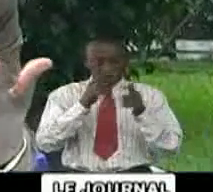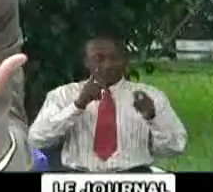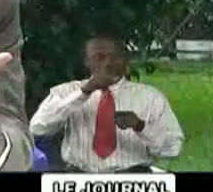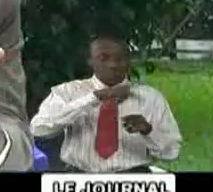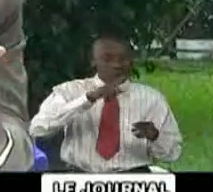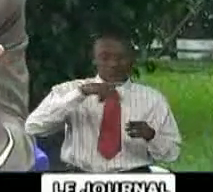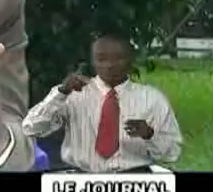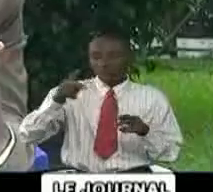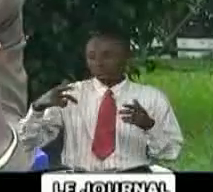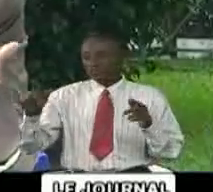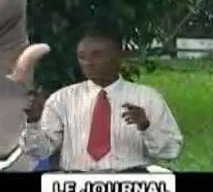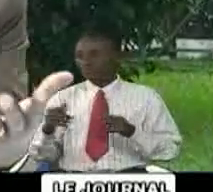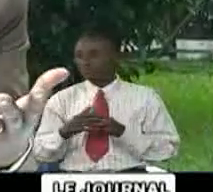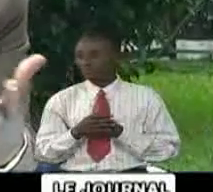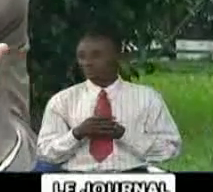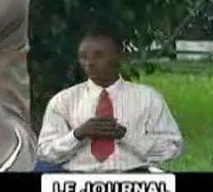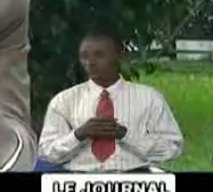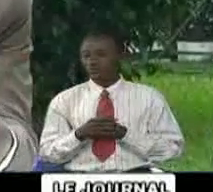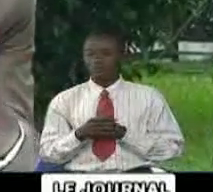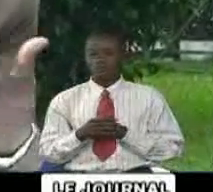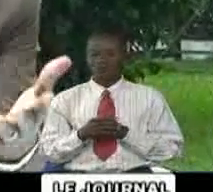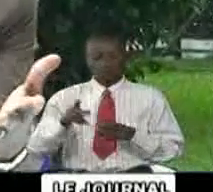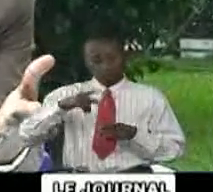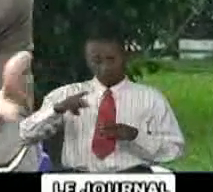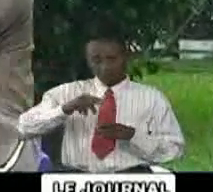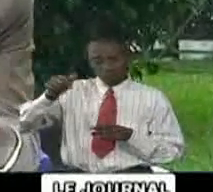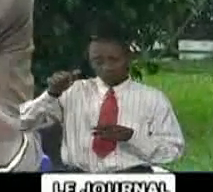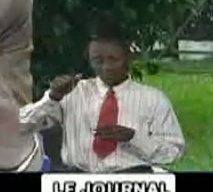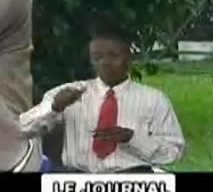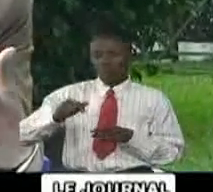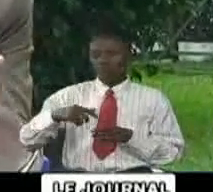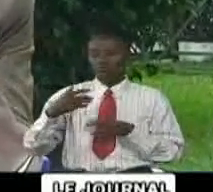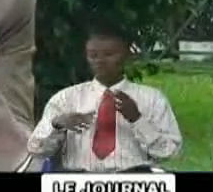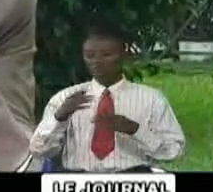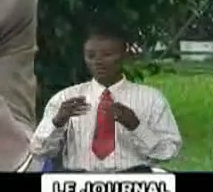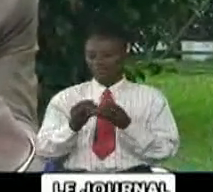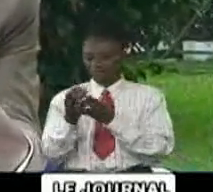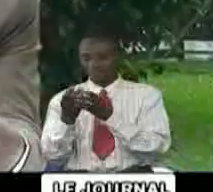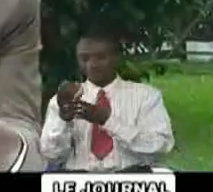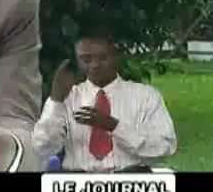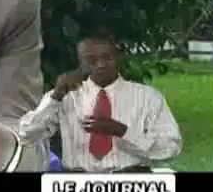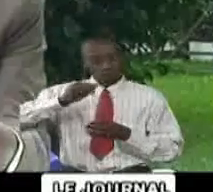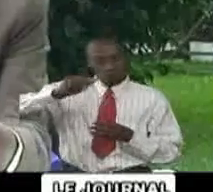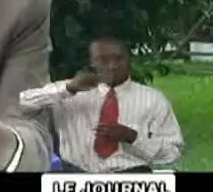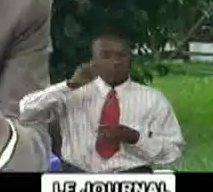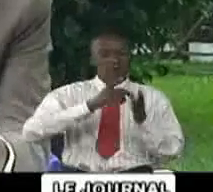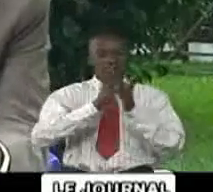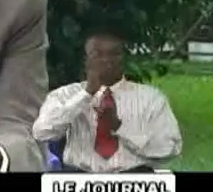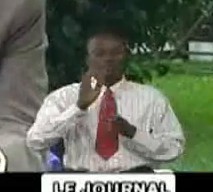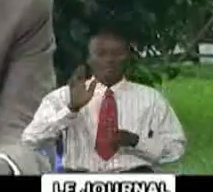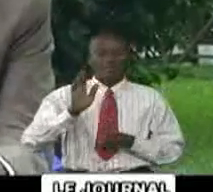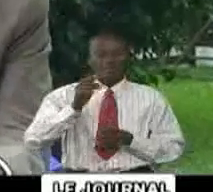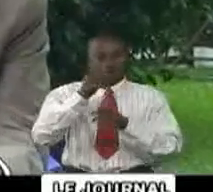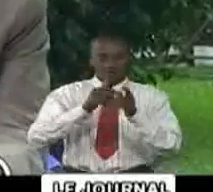et celui qui gagne le marché parce qu'il sera connu par la province, parce qu'il connaît les réalités, eh bien, on estime que les choses pourront aller pour le